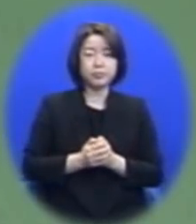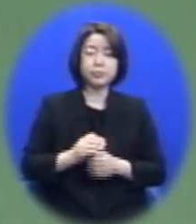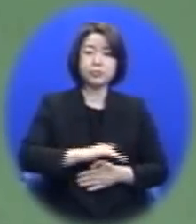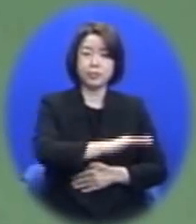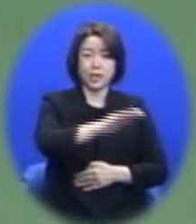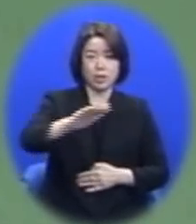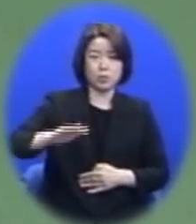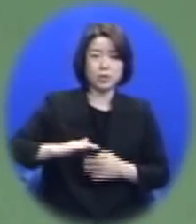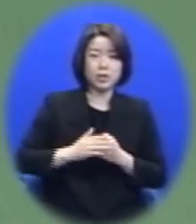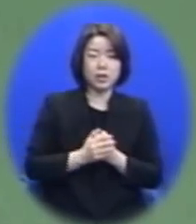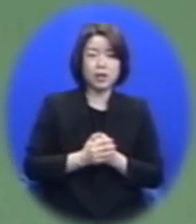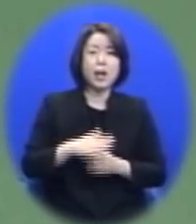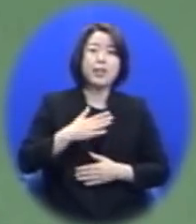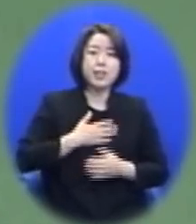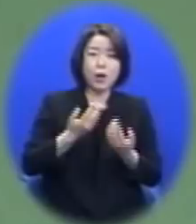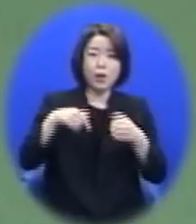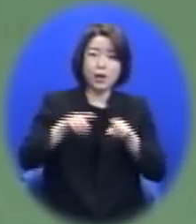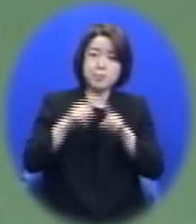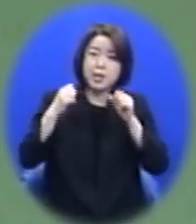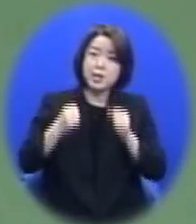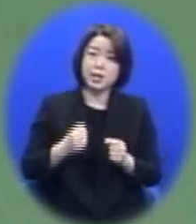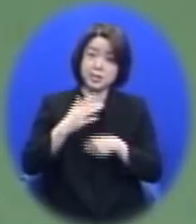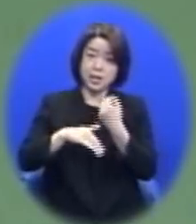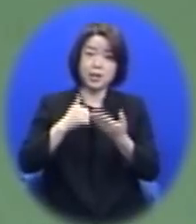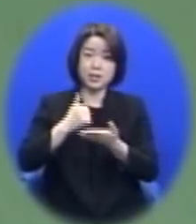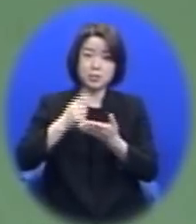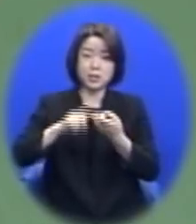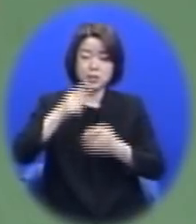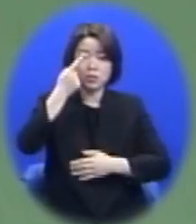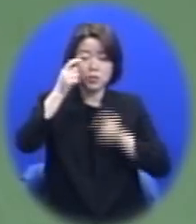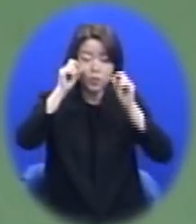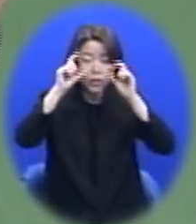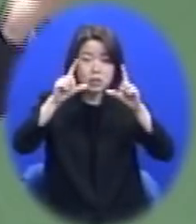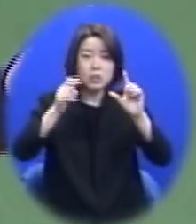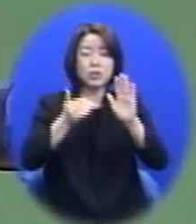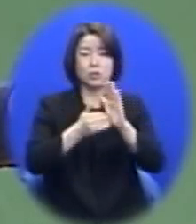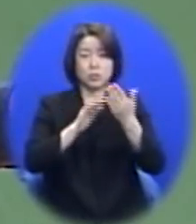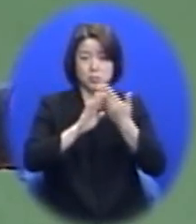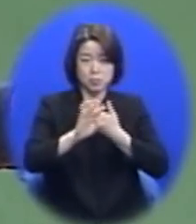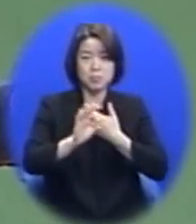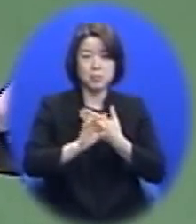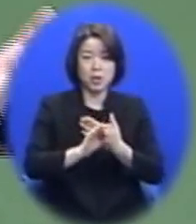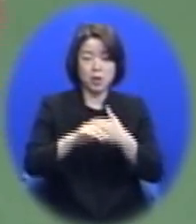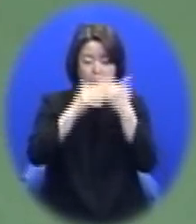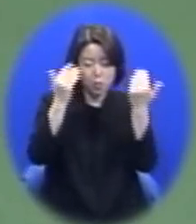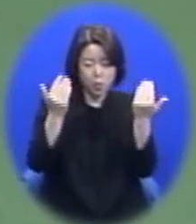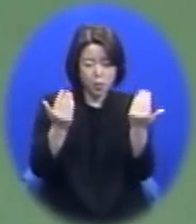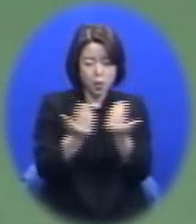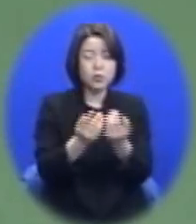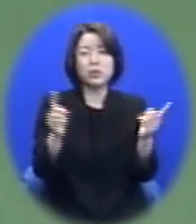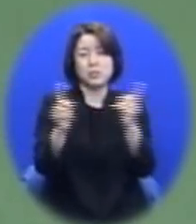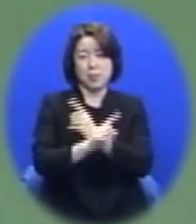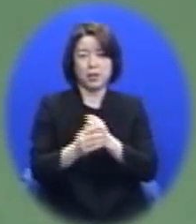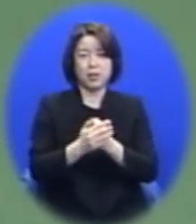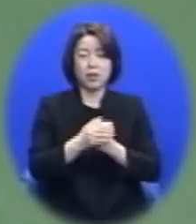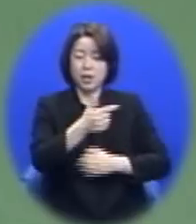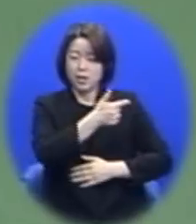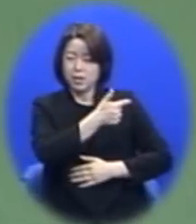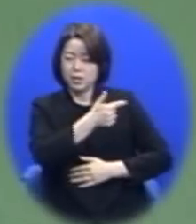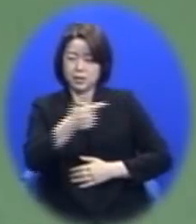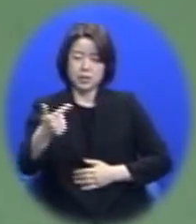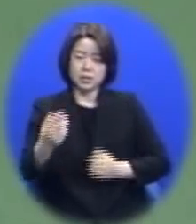우리가 나와 함께 계시는 하나님에 대해서 눈이 뜨이고 나면 모든 게 달라집니다. 여러분, 큰 기적을